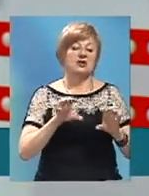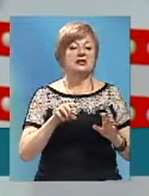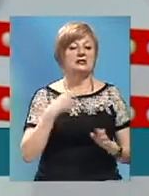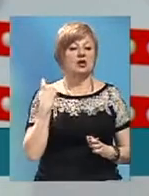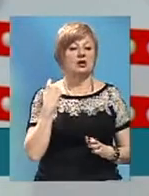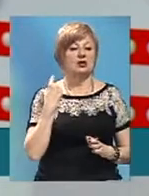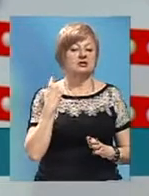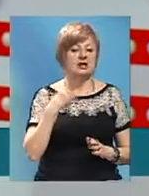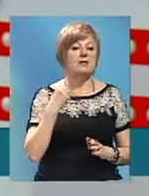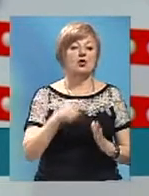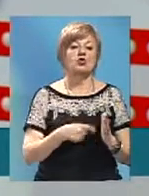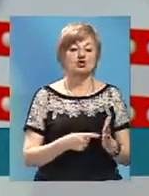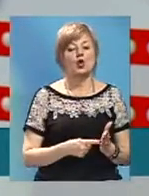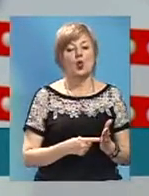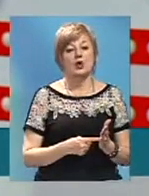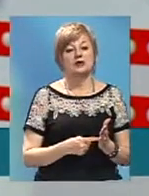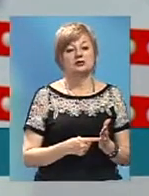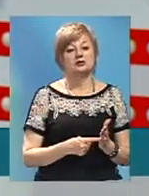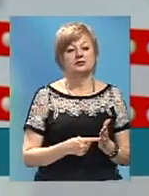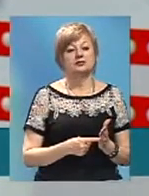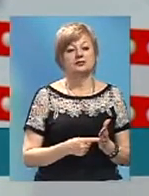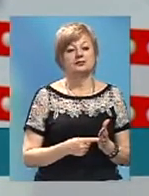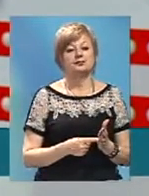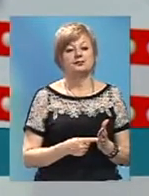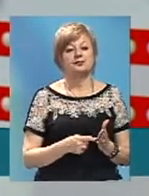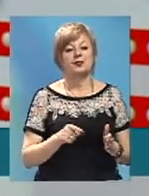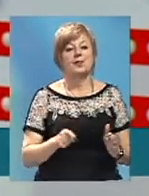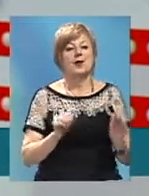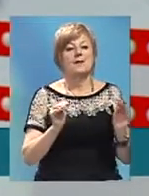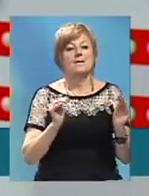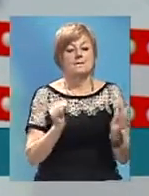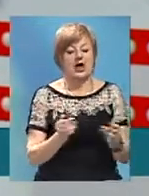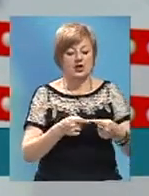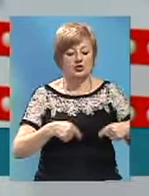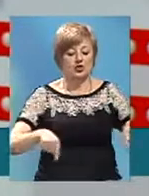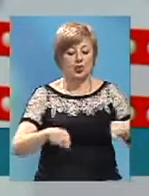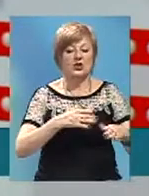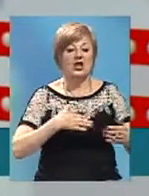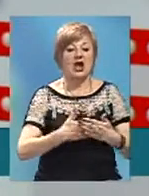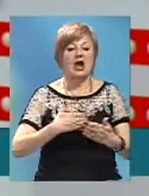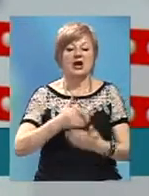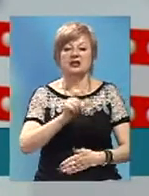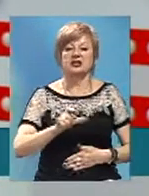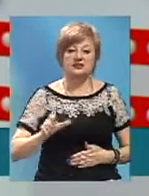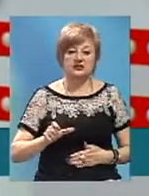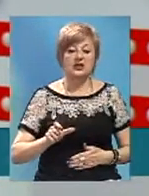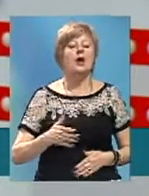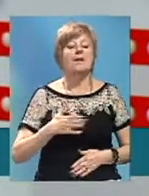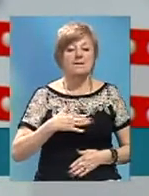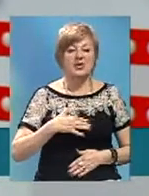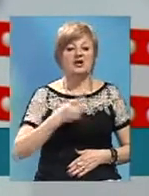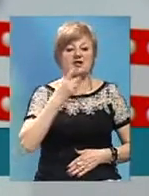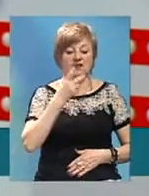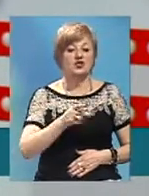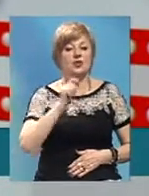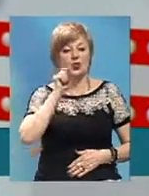Запоріжжя, як ви сказали, там, що тут мале коло активістів. Ми бачимо, що Україна і